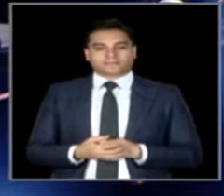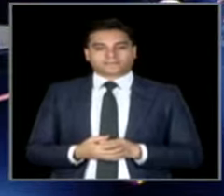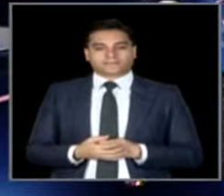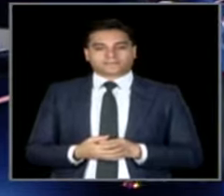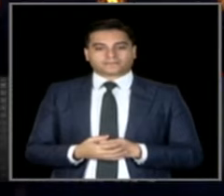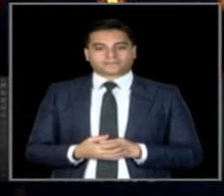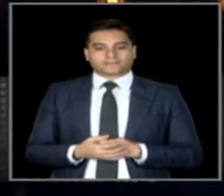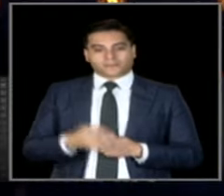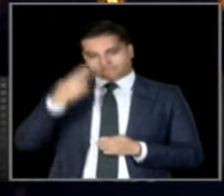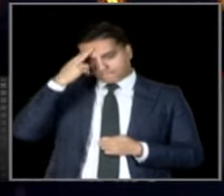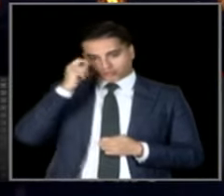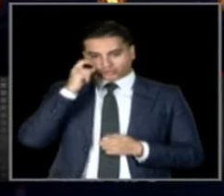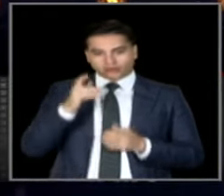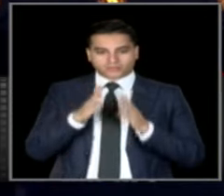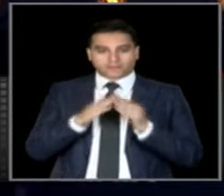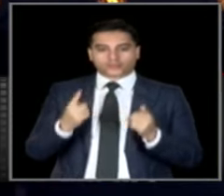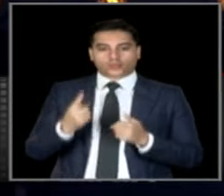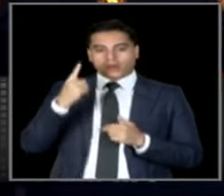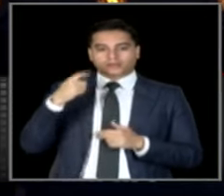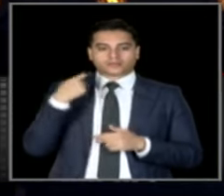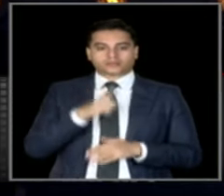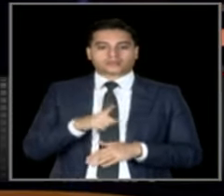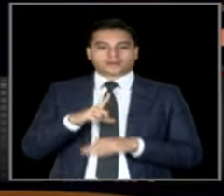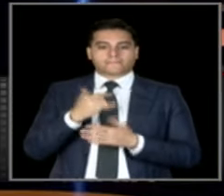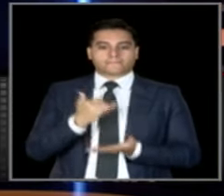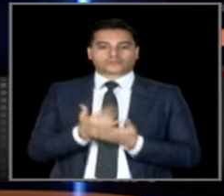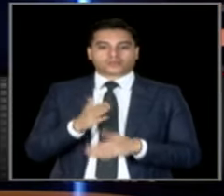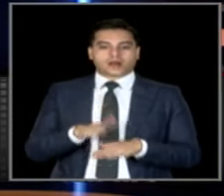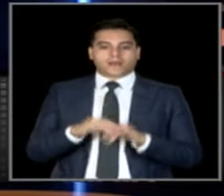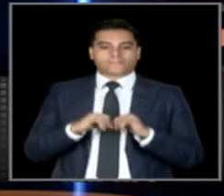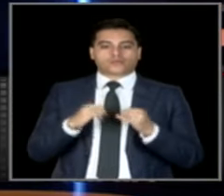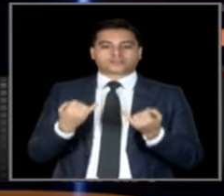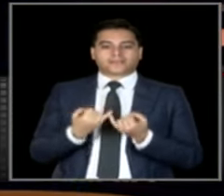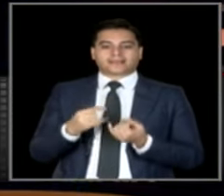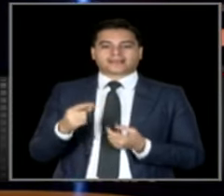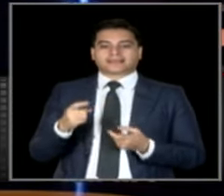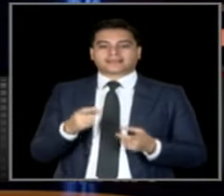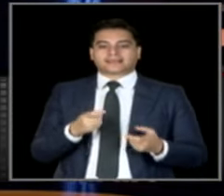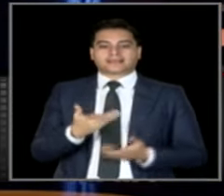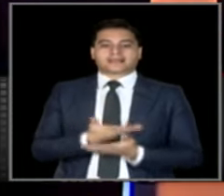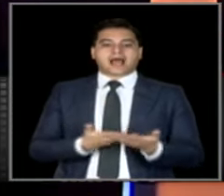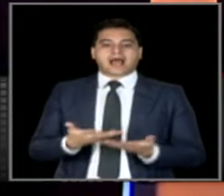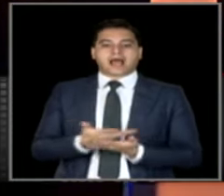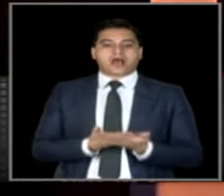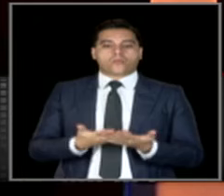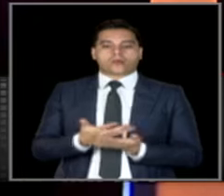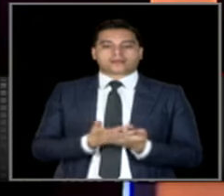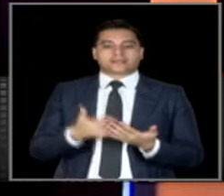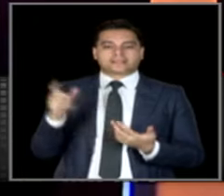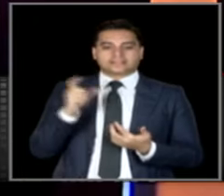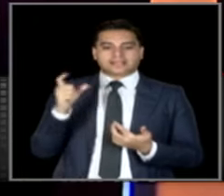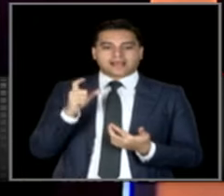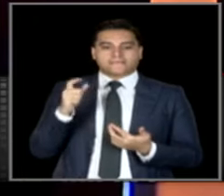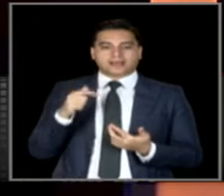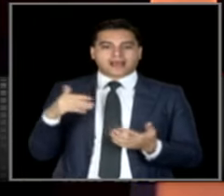هو من هو المصري الوحيد الذي تولى الامانه العامه لمنظمه التعاون